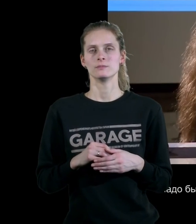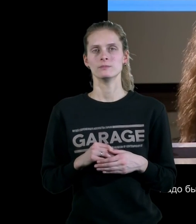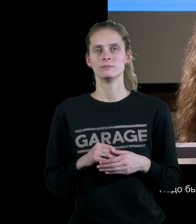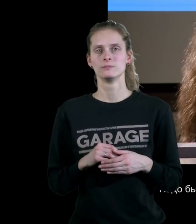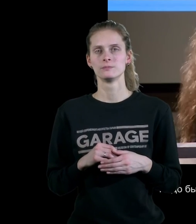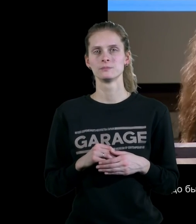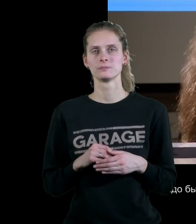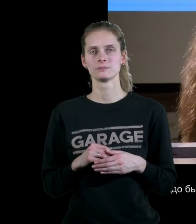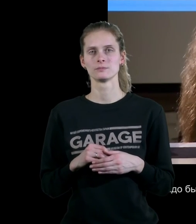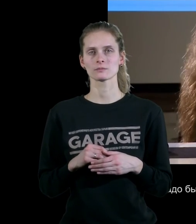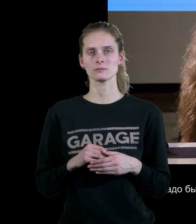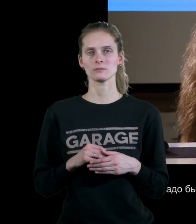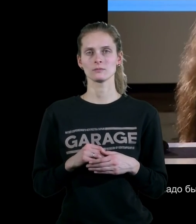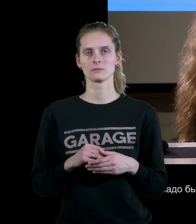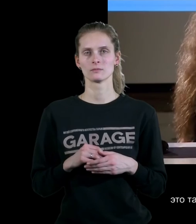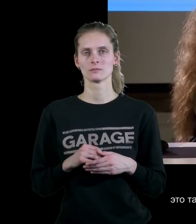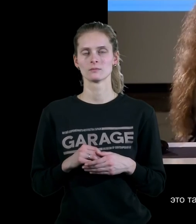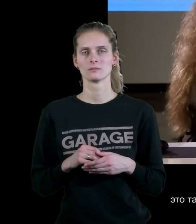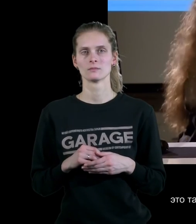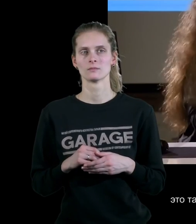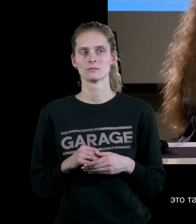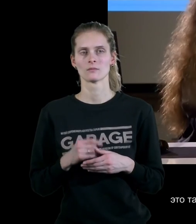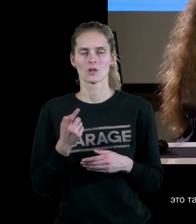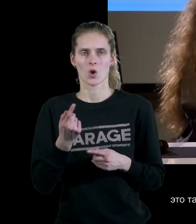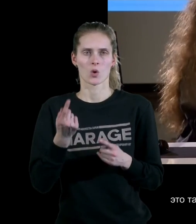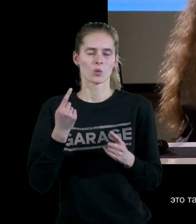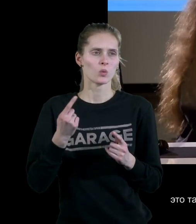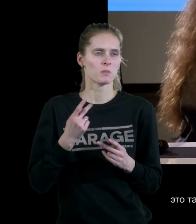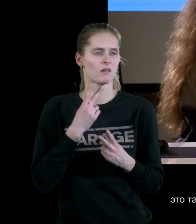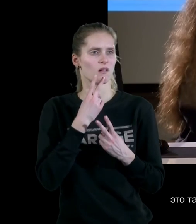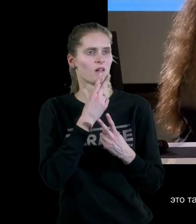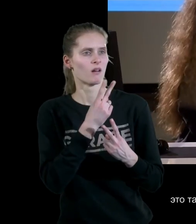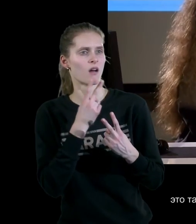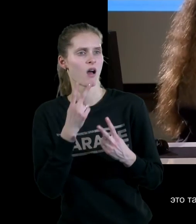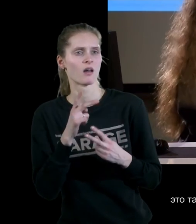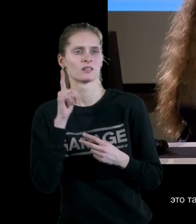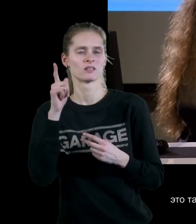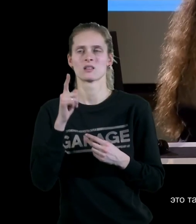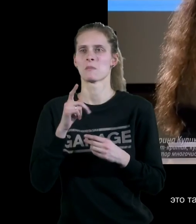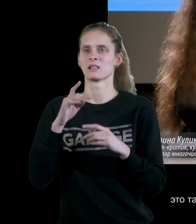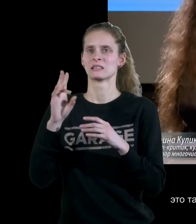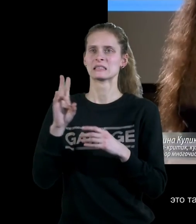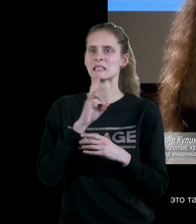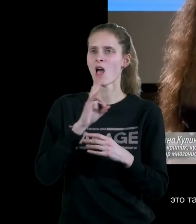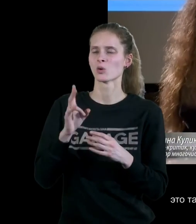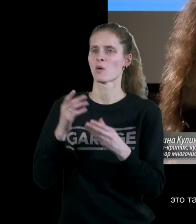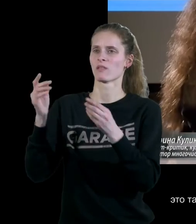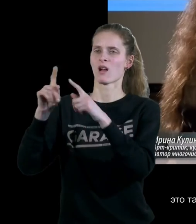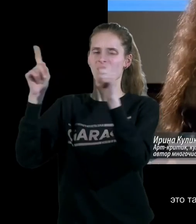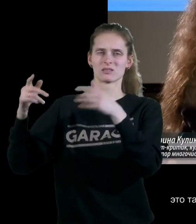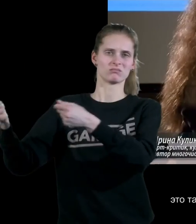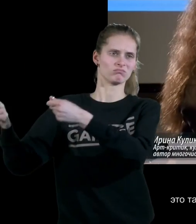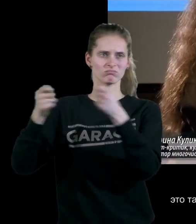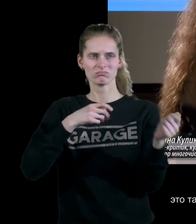приемлемым, потому что там какие-то там решения Ватикана, какие-то работы там выносились из церкви, в общем, это такой был тернистый путь